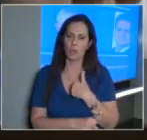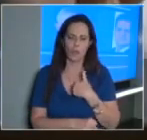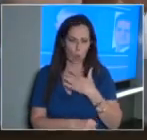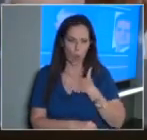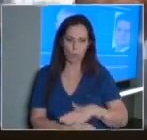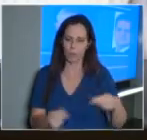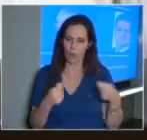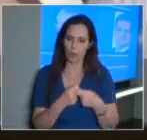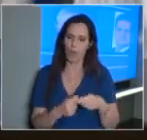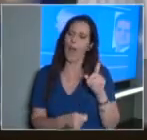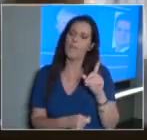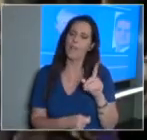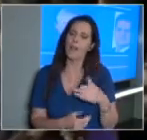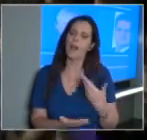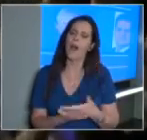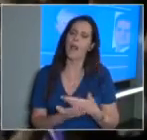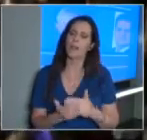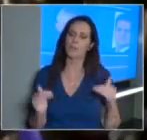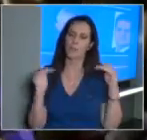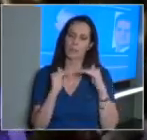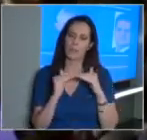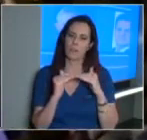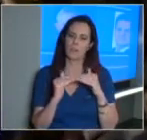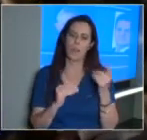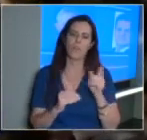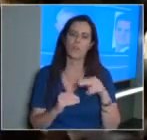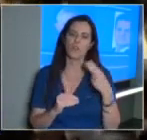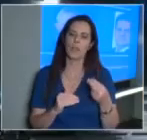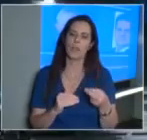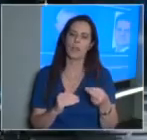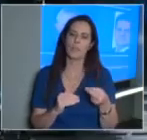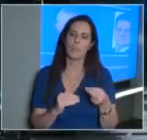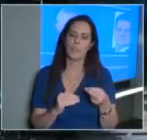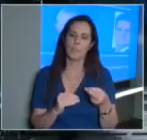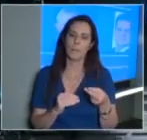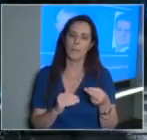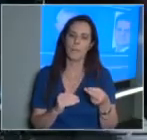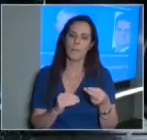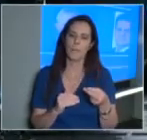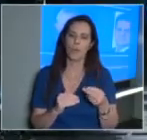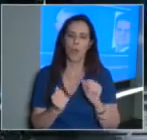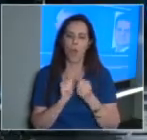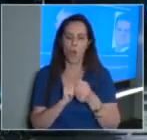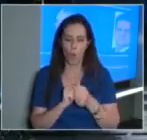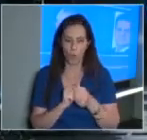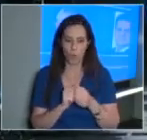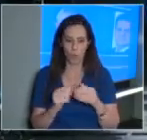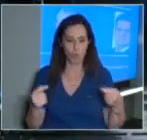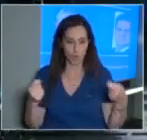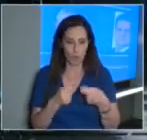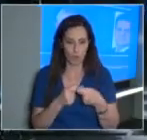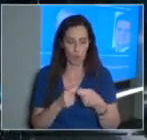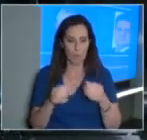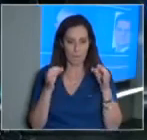אנחנו רוצים את השותפות הזאת, אבל על בסיס שוויוני, ולא שנהיה בוא סעו אחרינו, או שנהיה